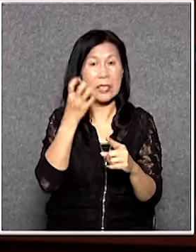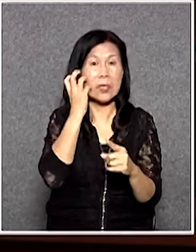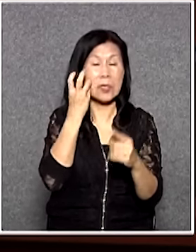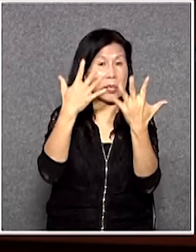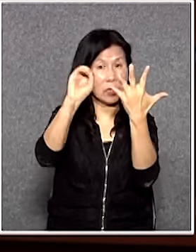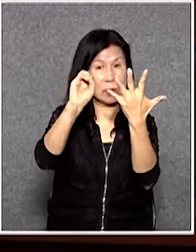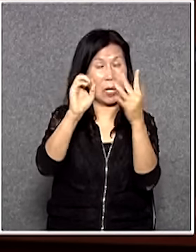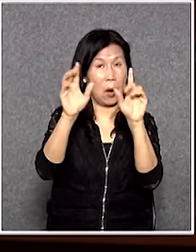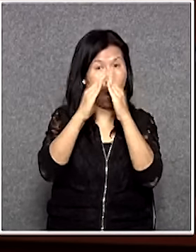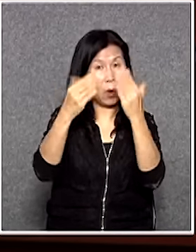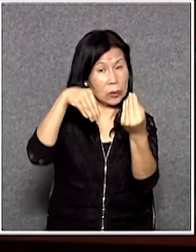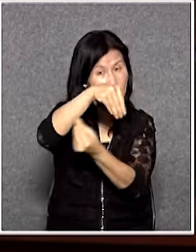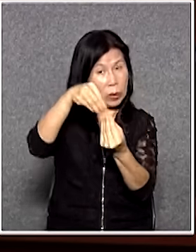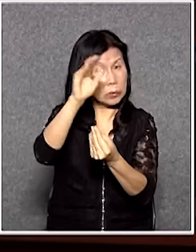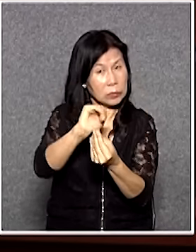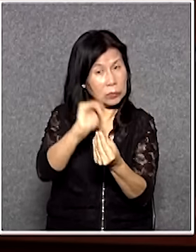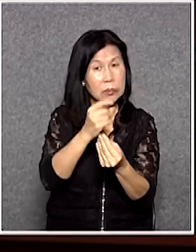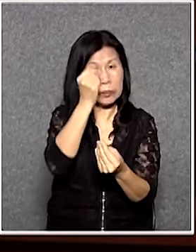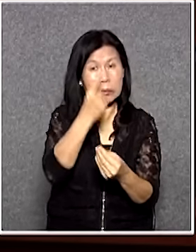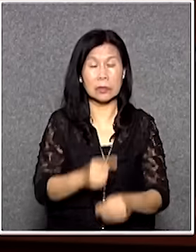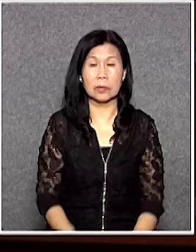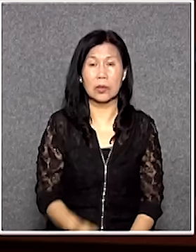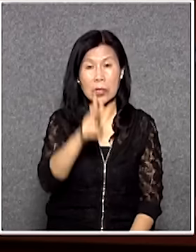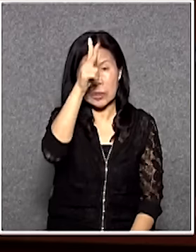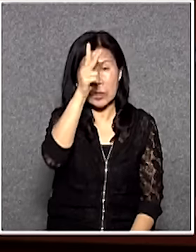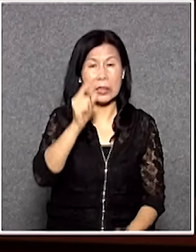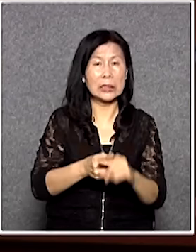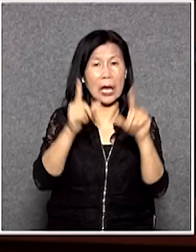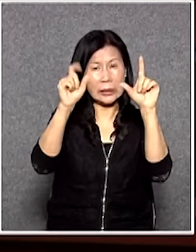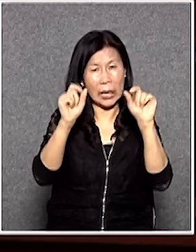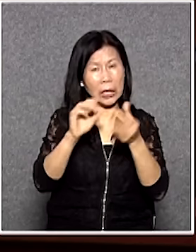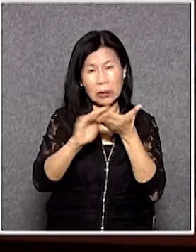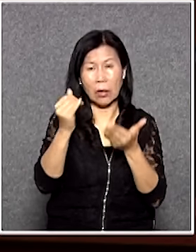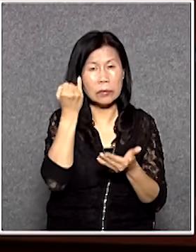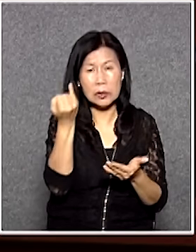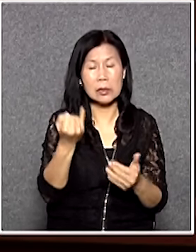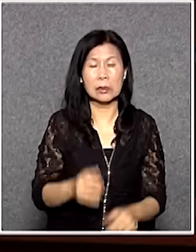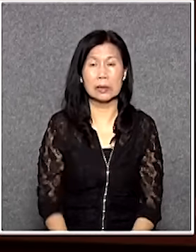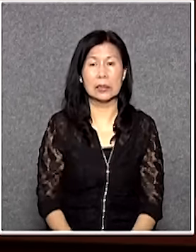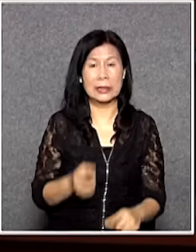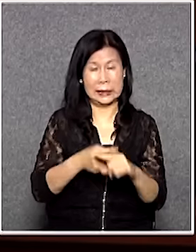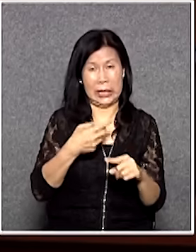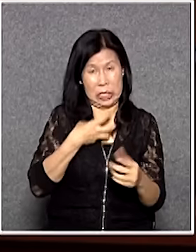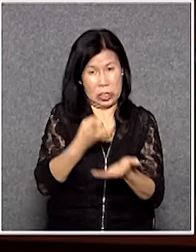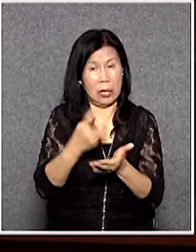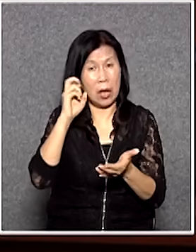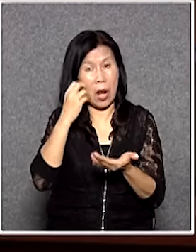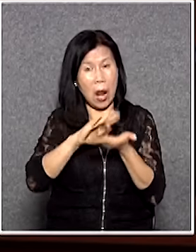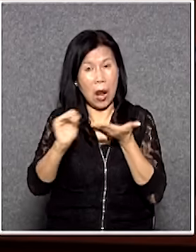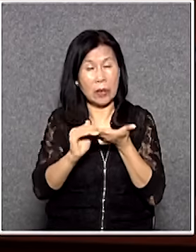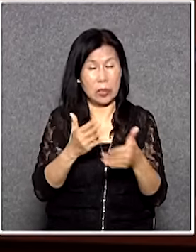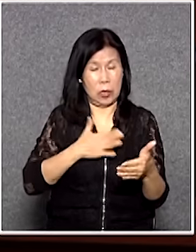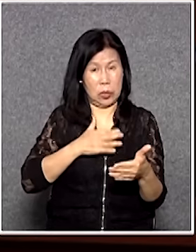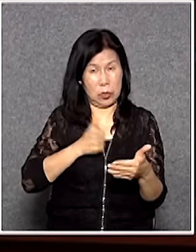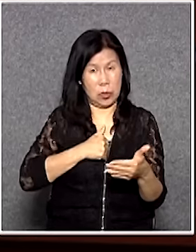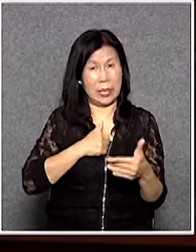开始运作呢？政府即是没办法解释这个问题的。我们必须要考虑呢，预设投资者的